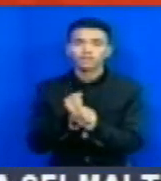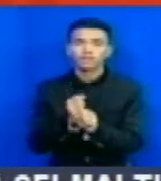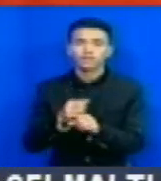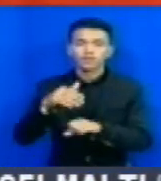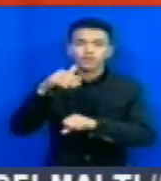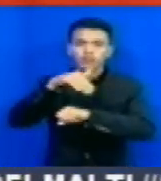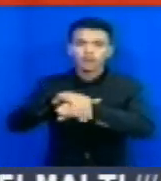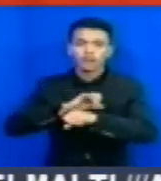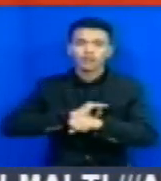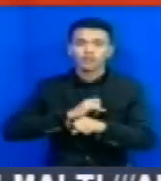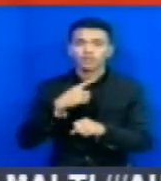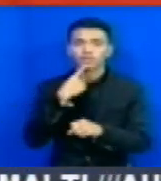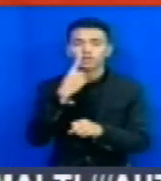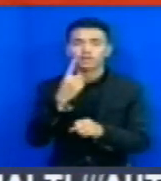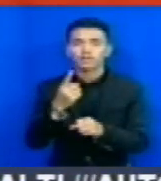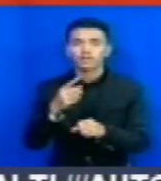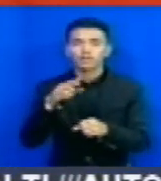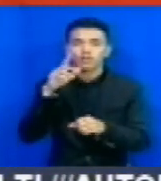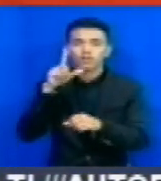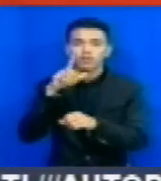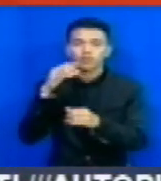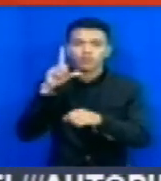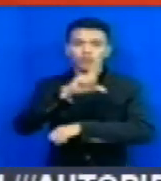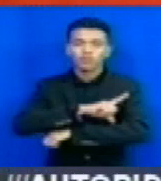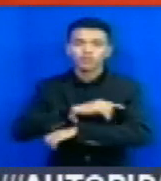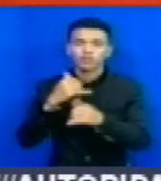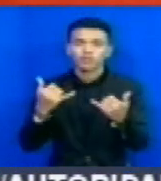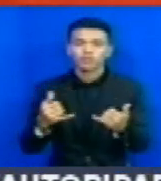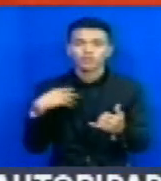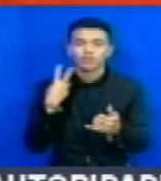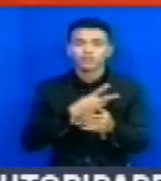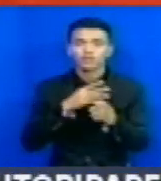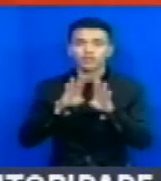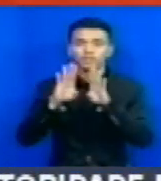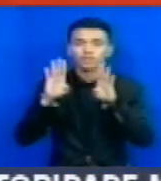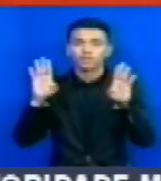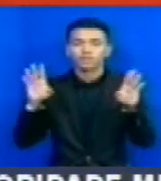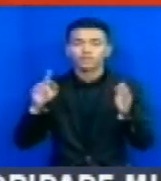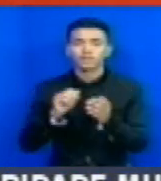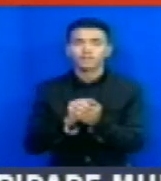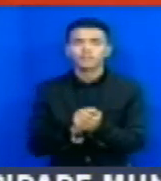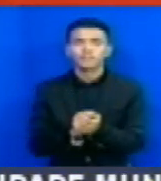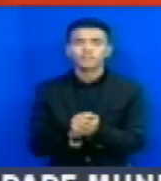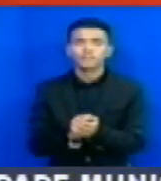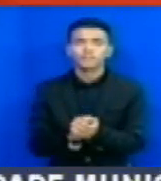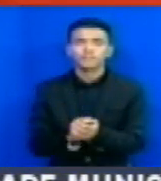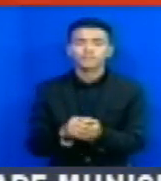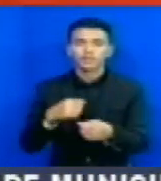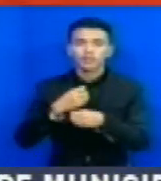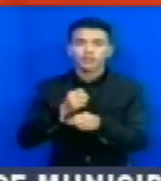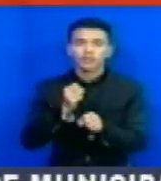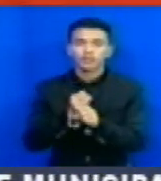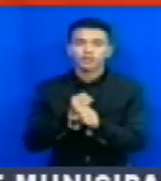Berkala ina koi dia, lor en jane ita tu halo refleksan. Halo